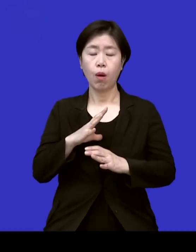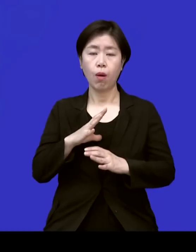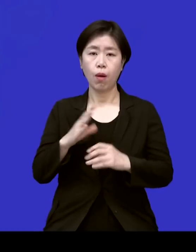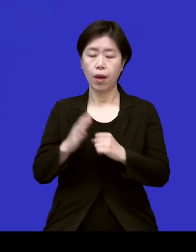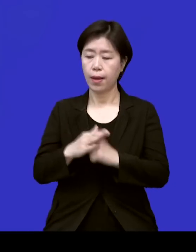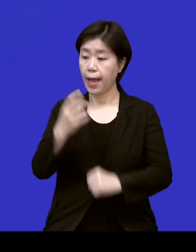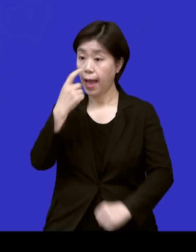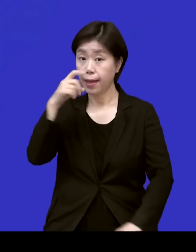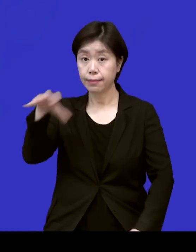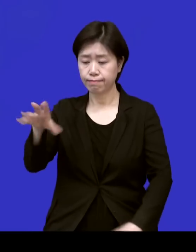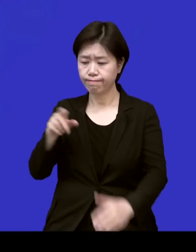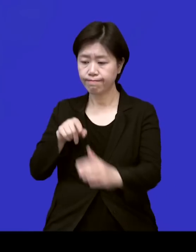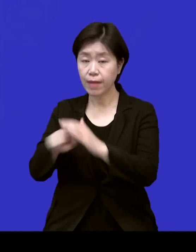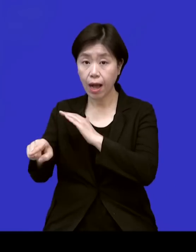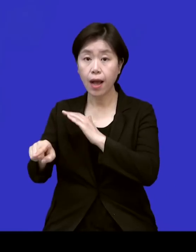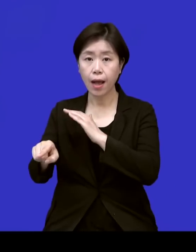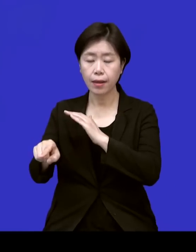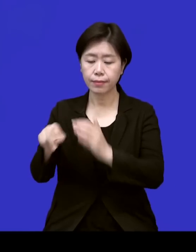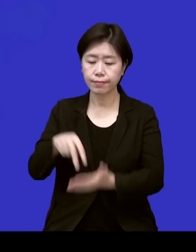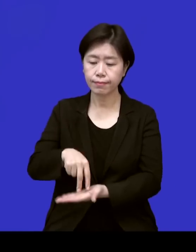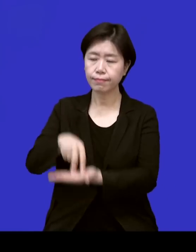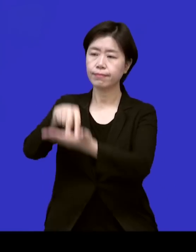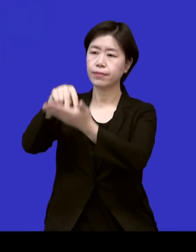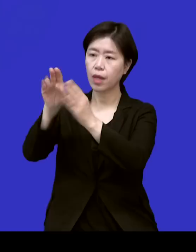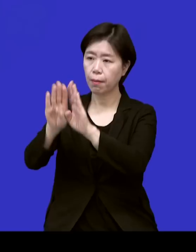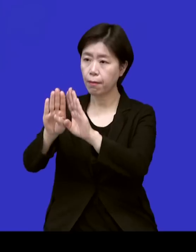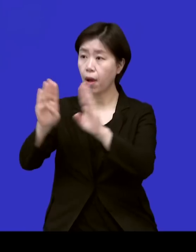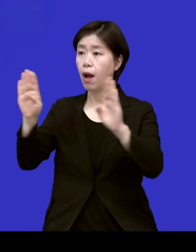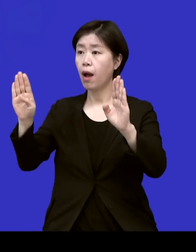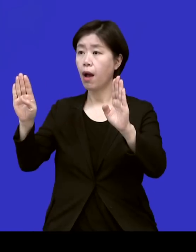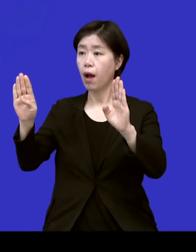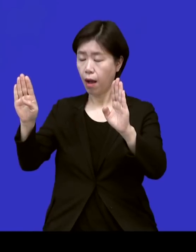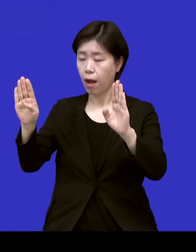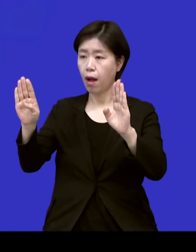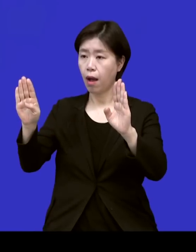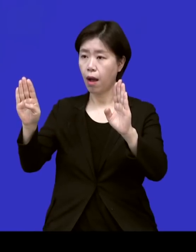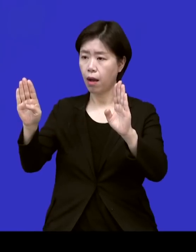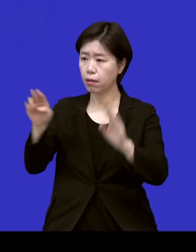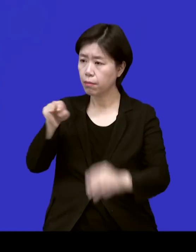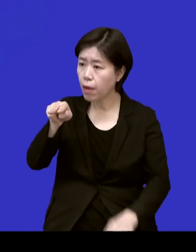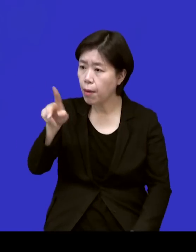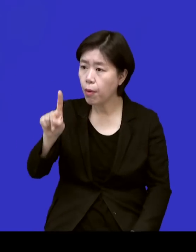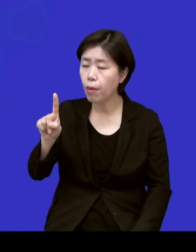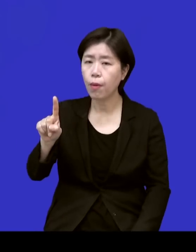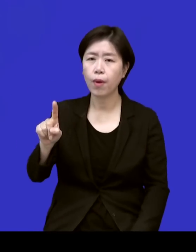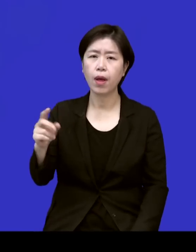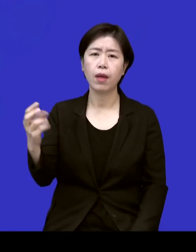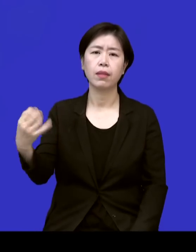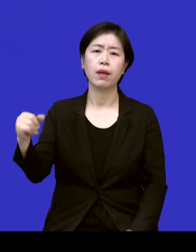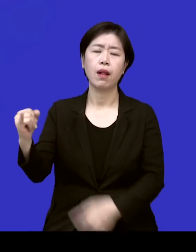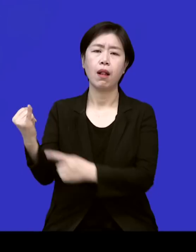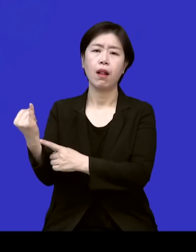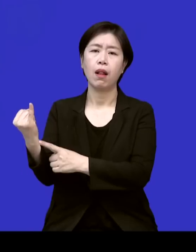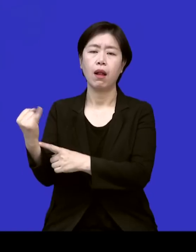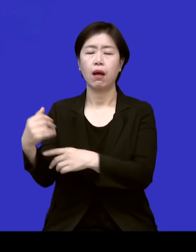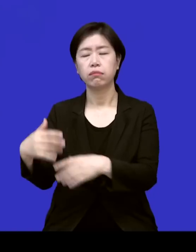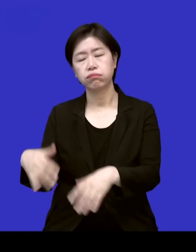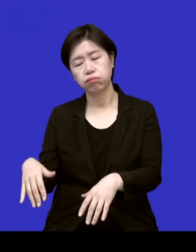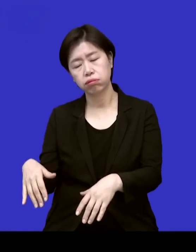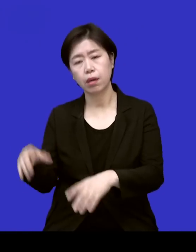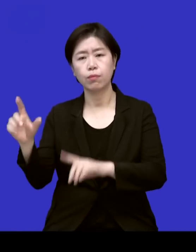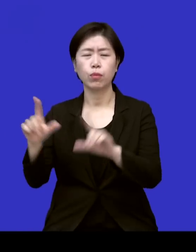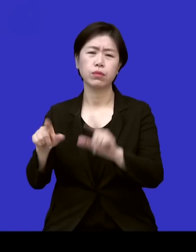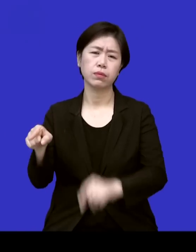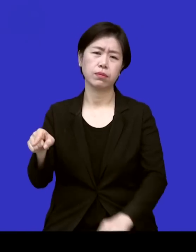근데 엘리베이터 이렇게 문이 열리는데 네. 그 선생님한테 이렇게 기대서 이렇게 딸이 있는데 이렇게 너무